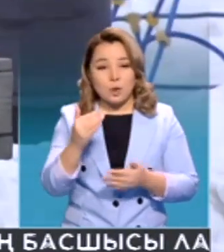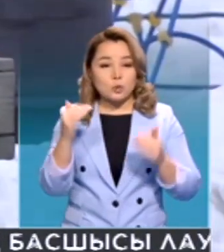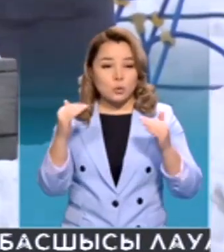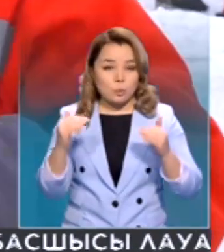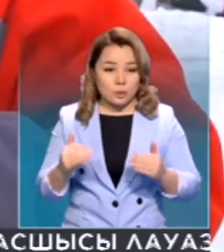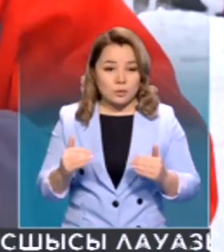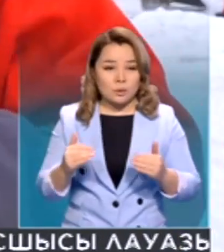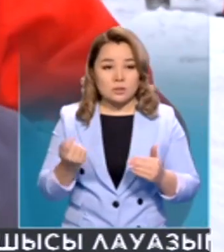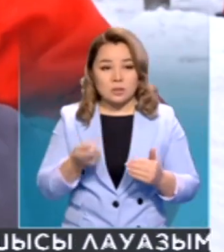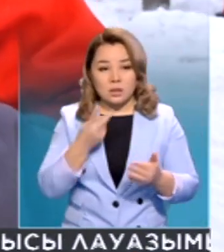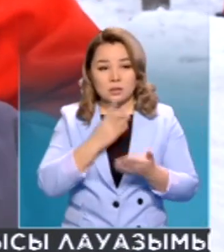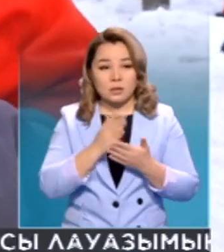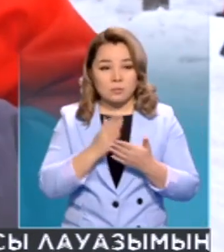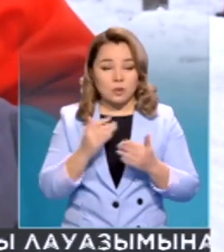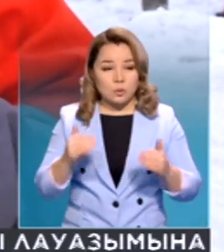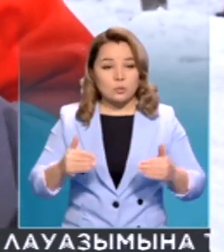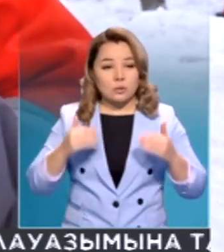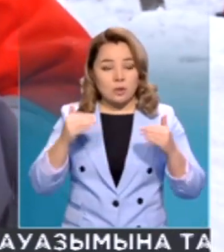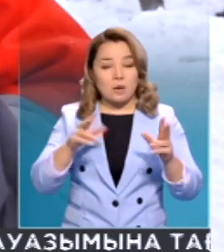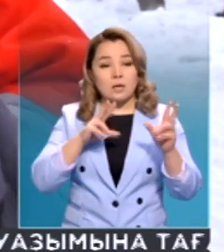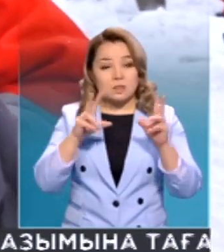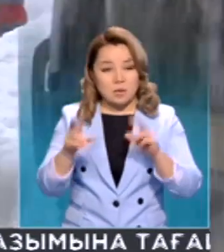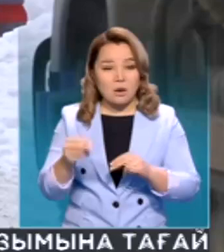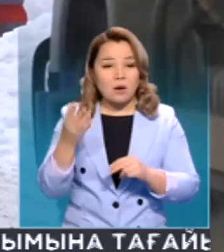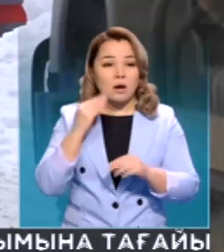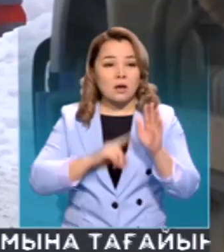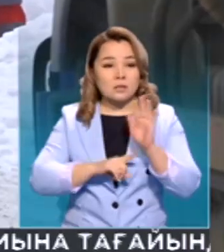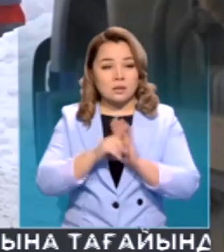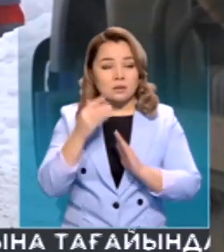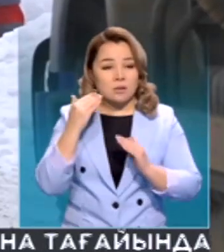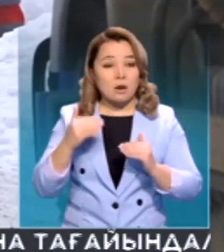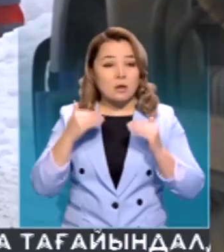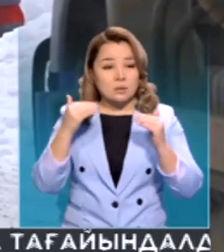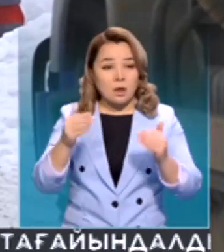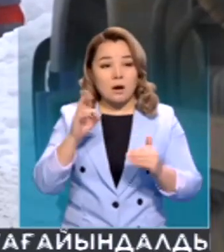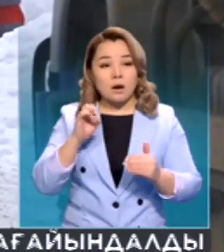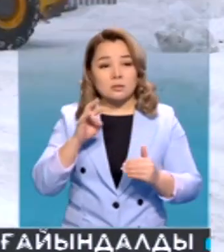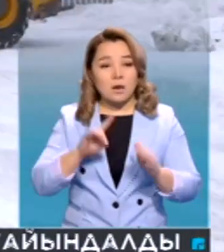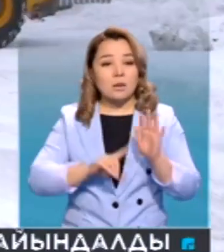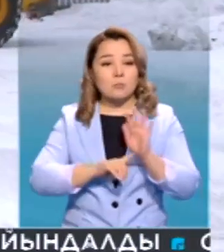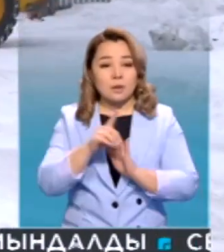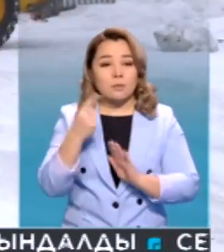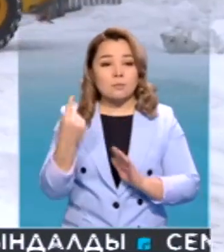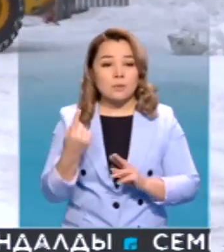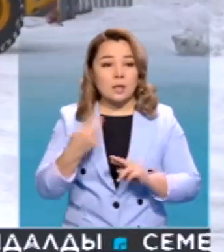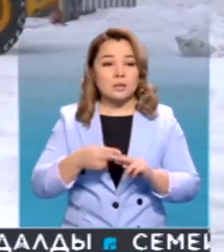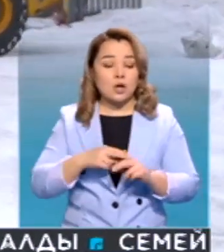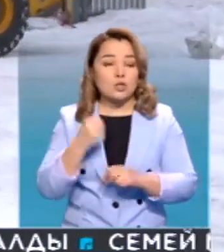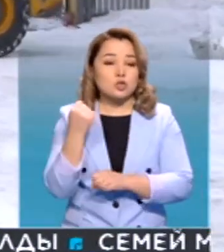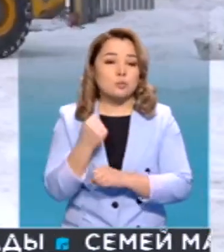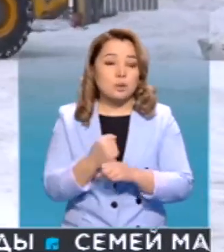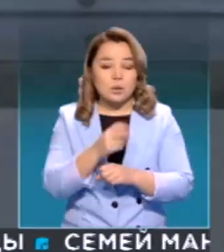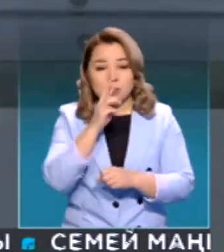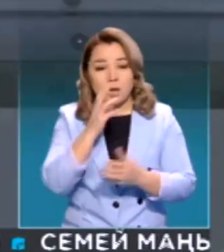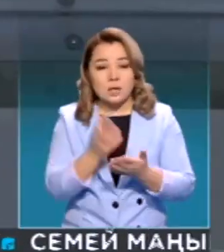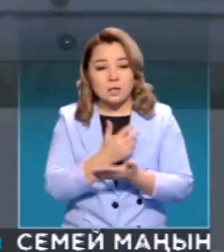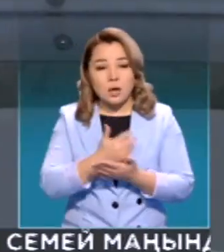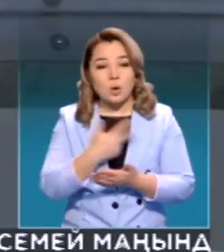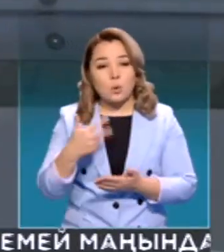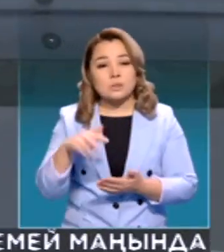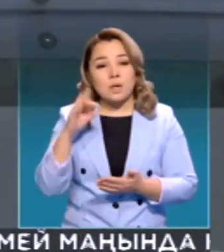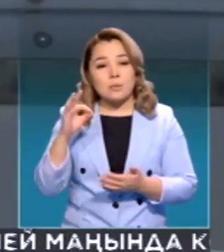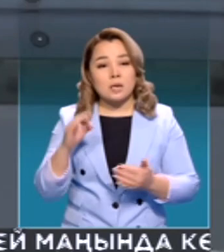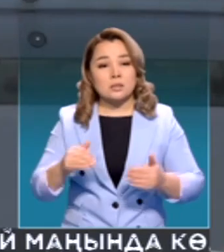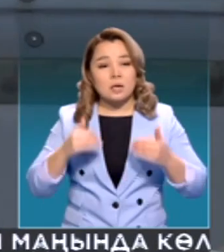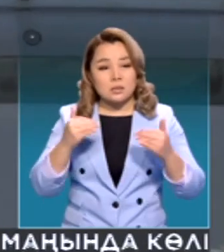төмендеу кішке. Көтереді деген сөз бар енді, көтеретін шығар енді. Көтереді. Қаңтардың бірінен бастап барлық жұмысшылардың жалақысы 30% өсті.